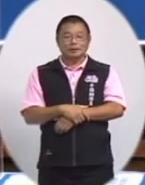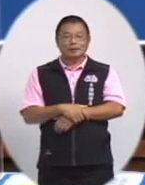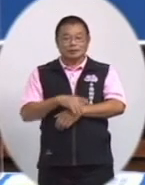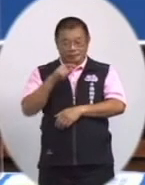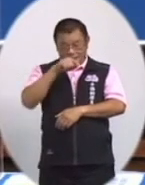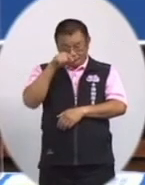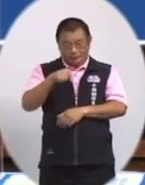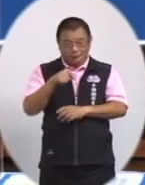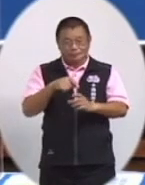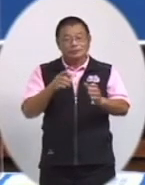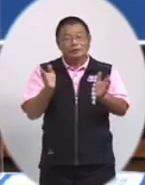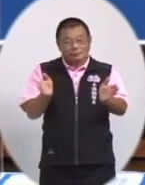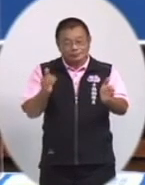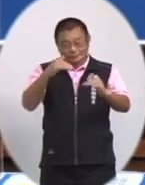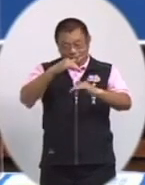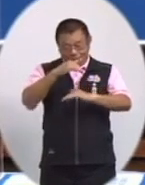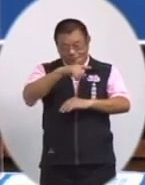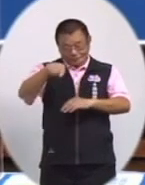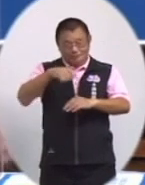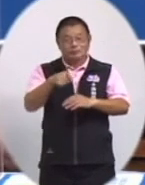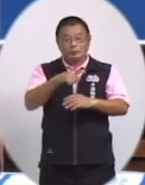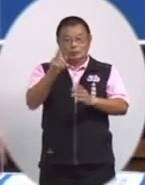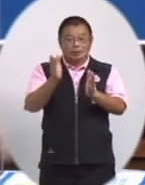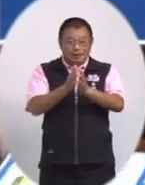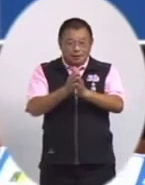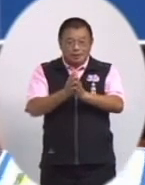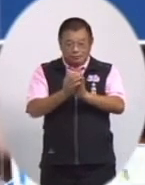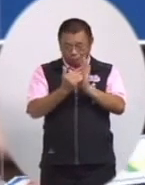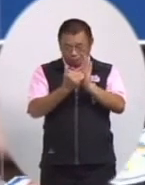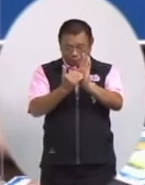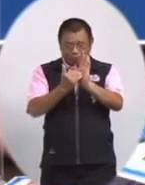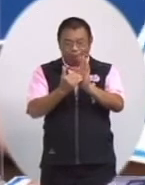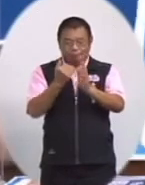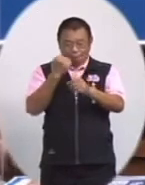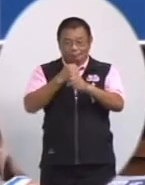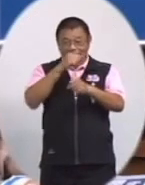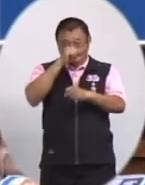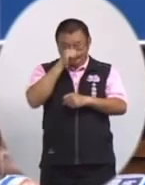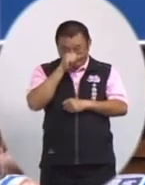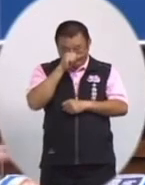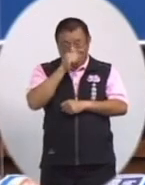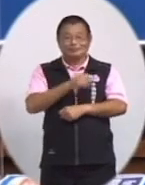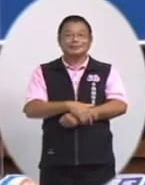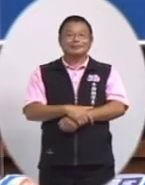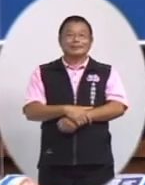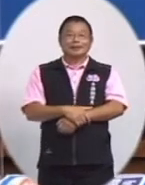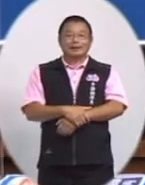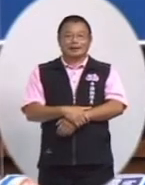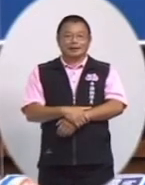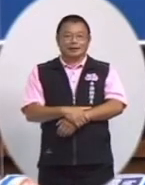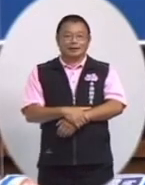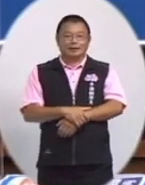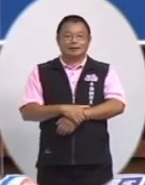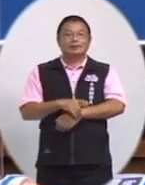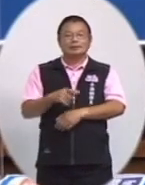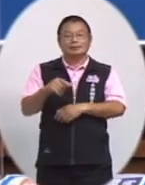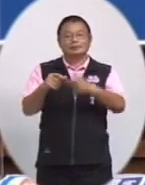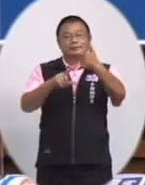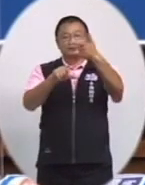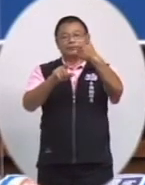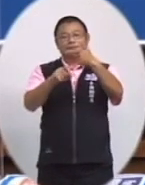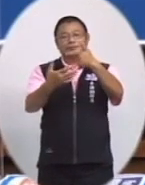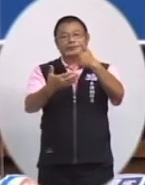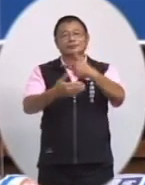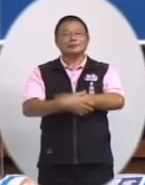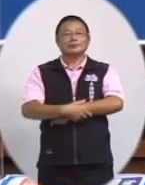以在这个区块的话，还是要拜托大家一定要把防疫的工作给做好哦。好，来，我们6月19